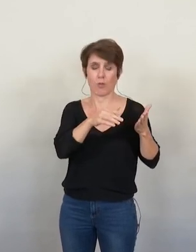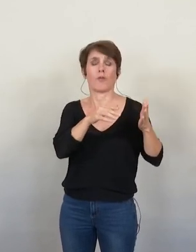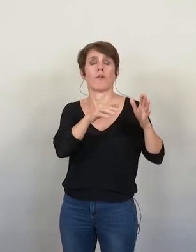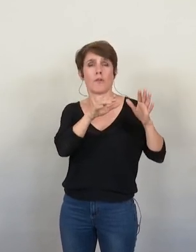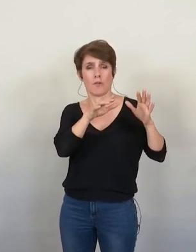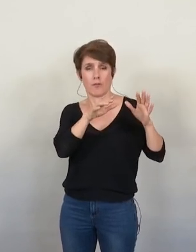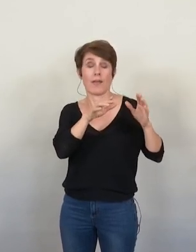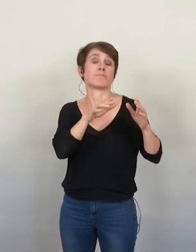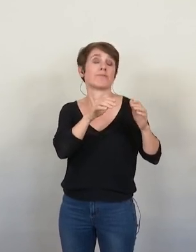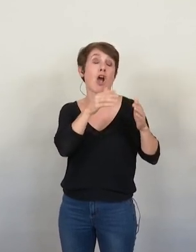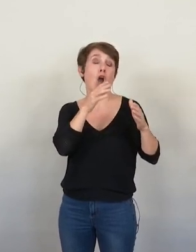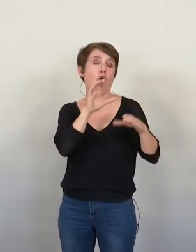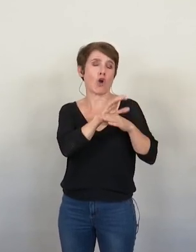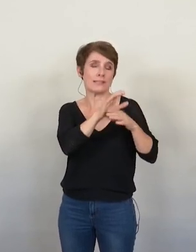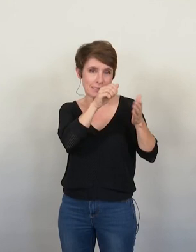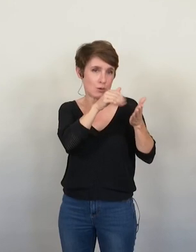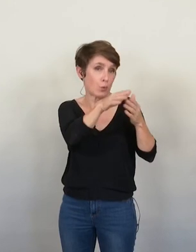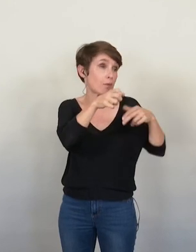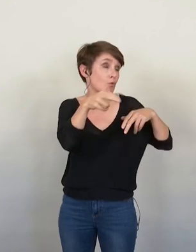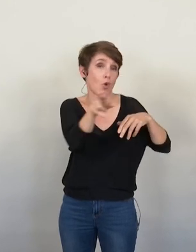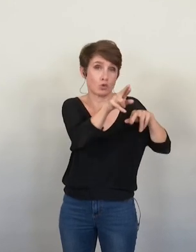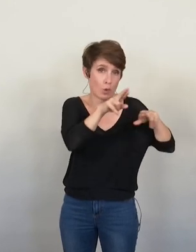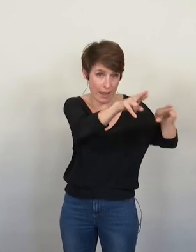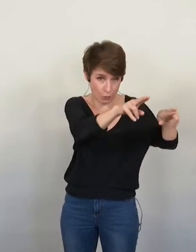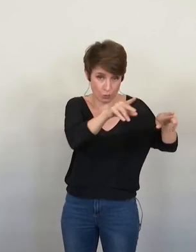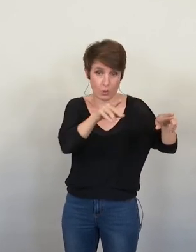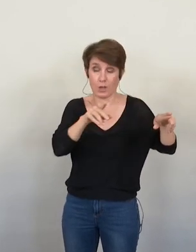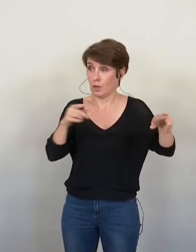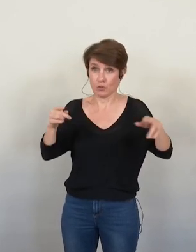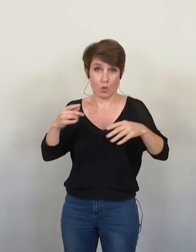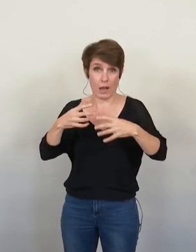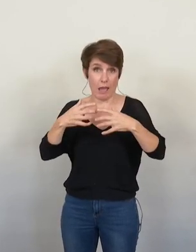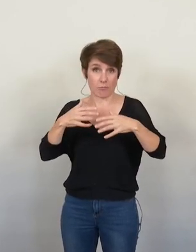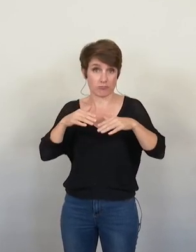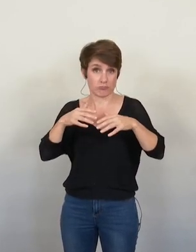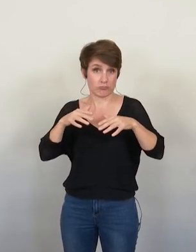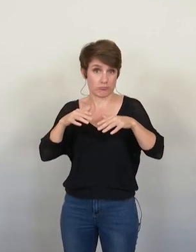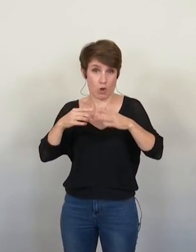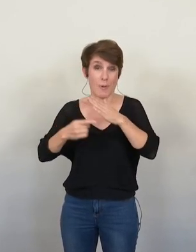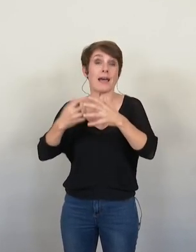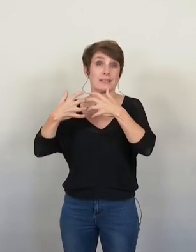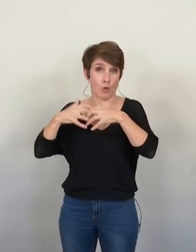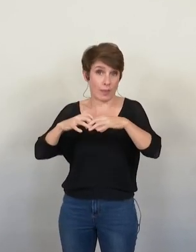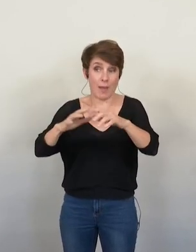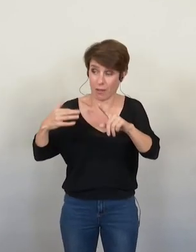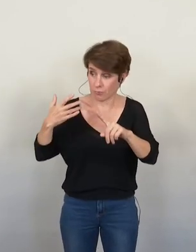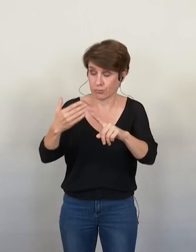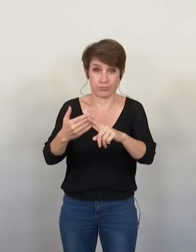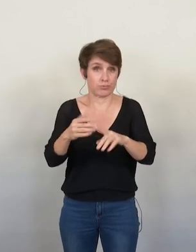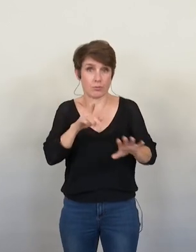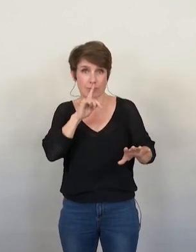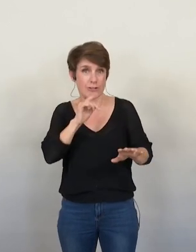antiemise à la rue et donc là la démarche a redémarré il n y a rien de plus à en savoir que cela nous nous prenons des